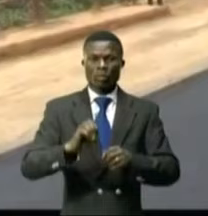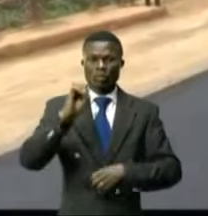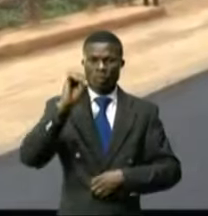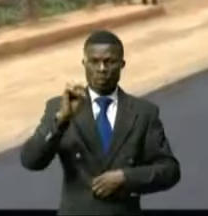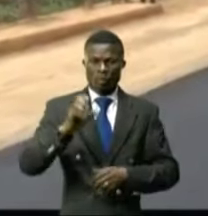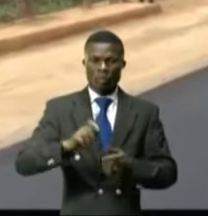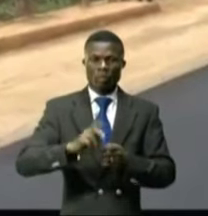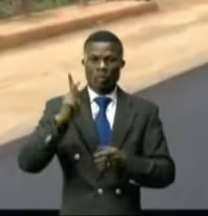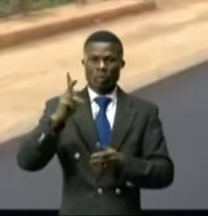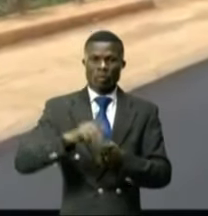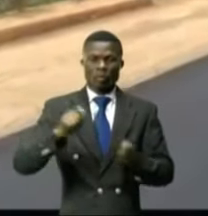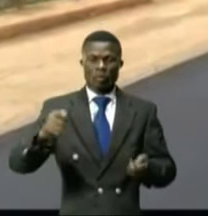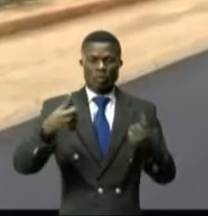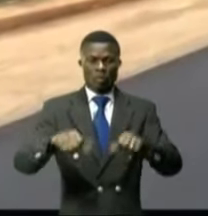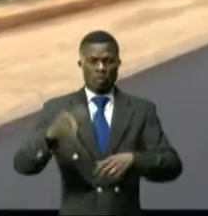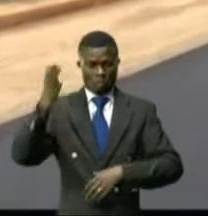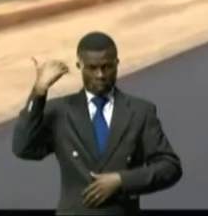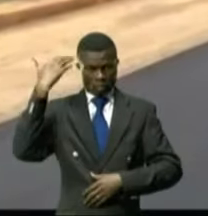qui restaient.